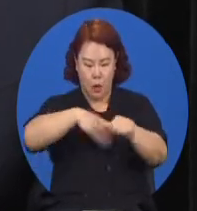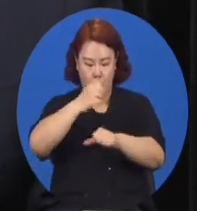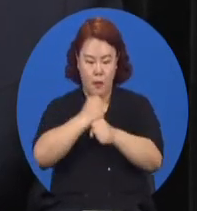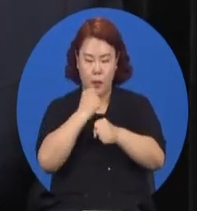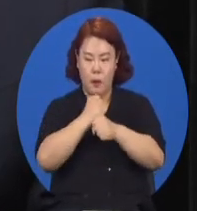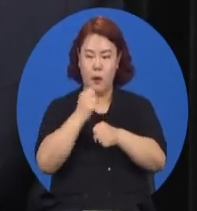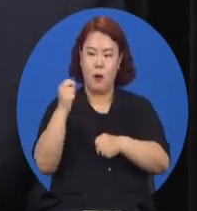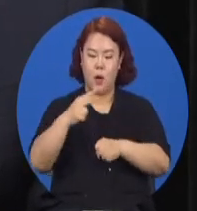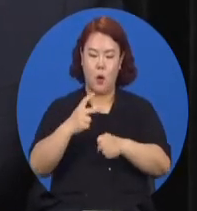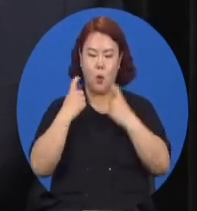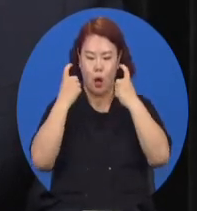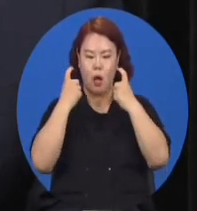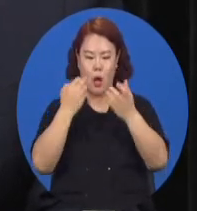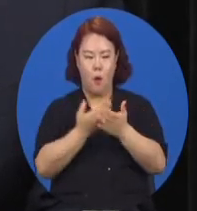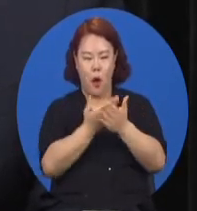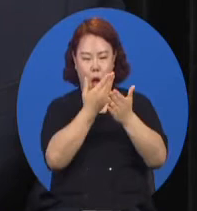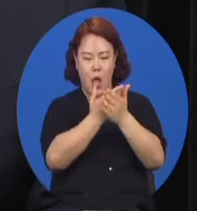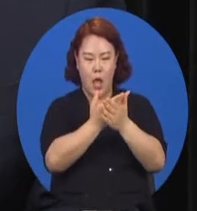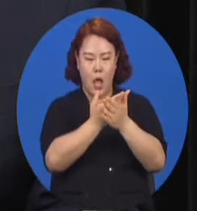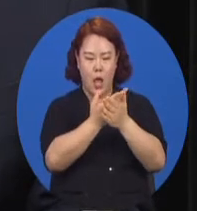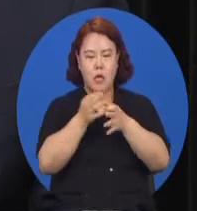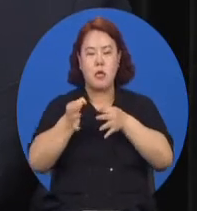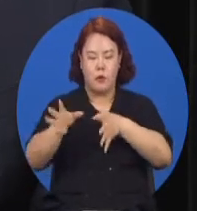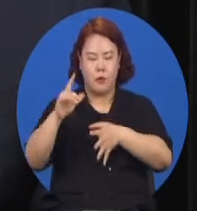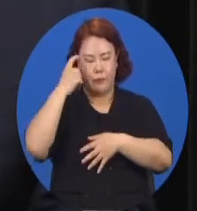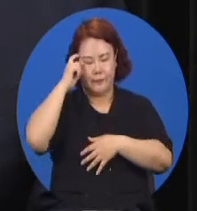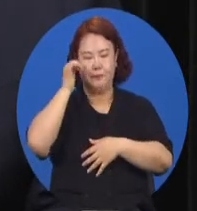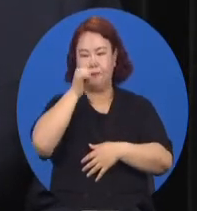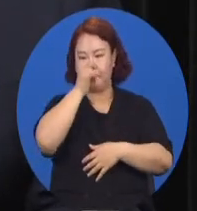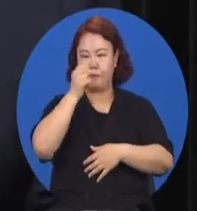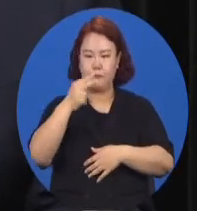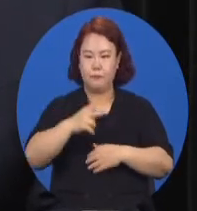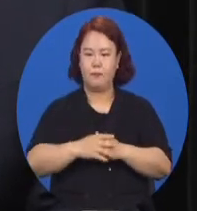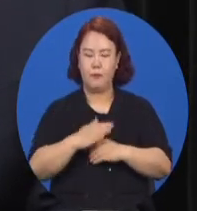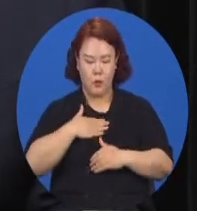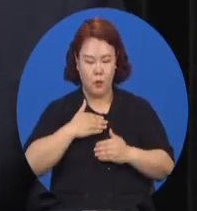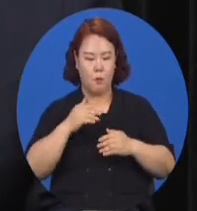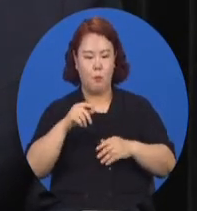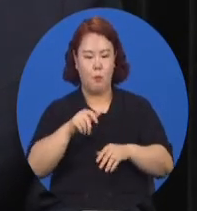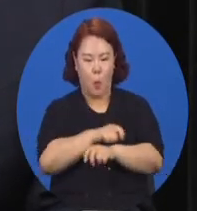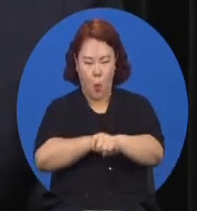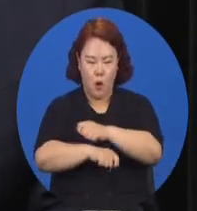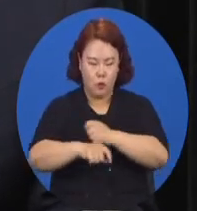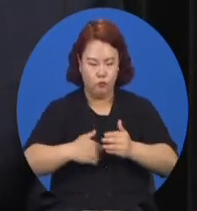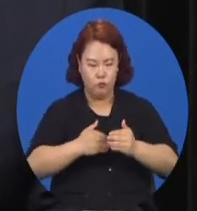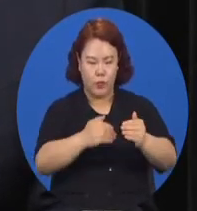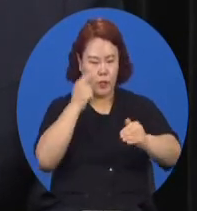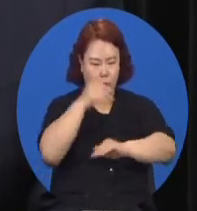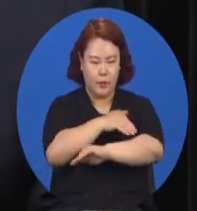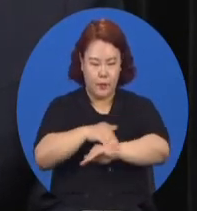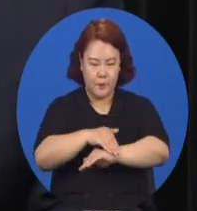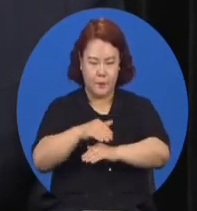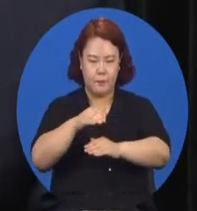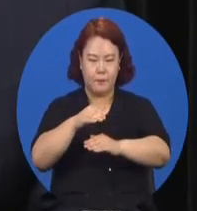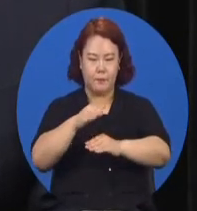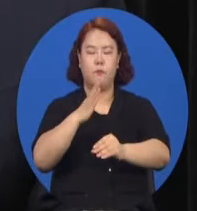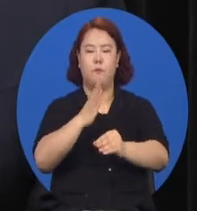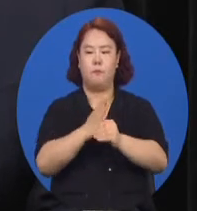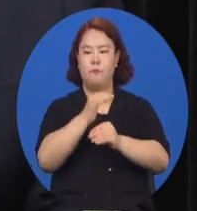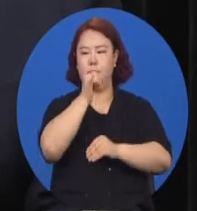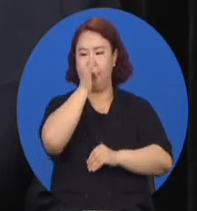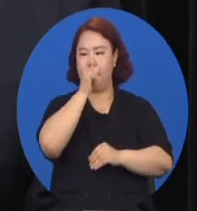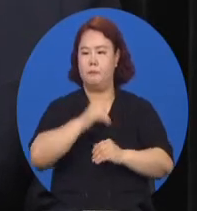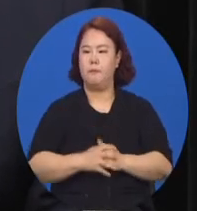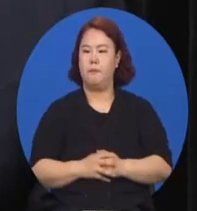관광 활성화에 기여하리라고 생각을 하고 저희들이 본격적으로 추진할 계획을 가지고 지금 추진을 하고